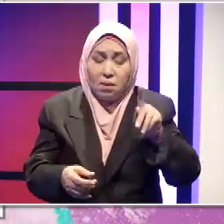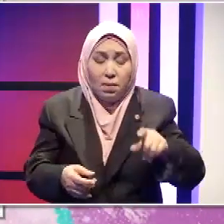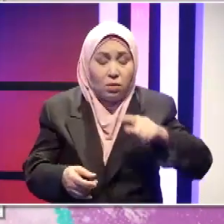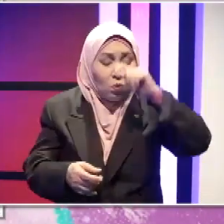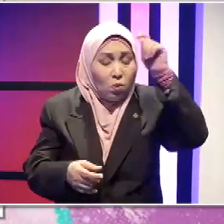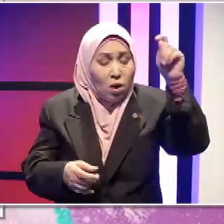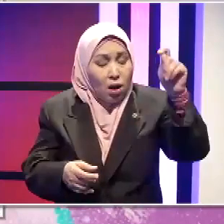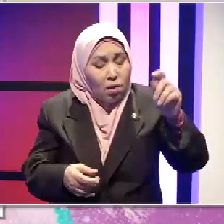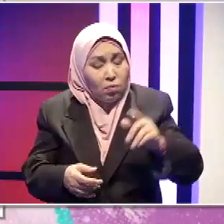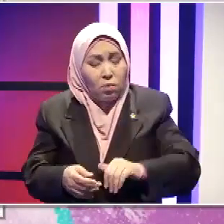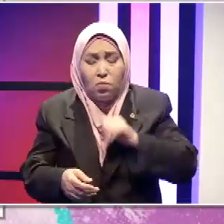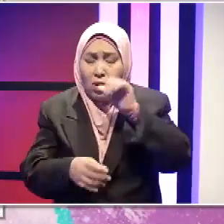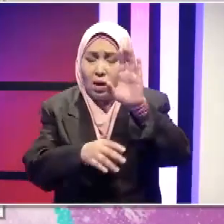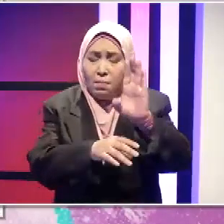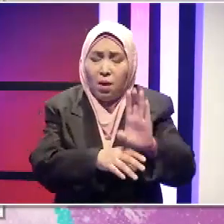Nuh